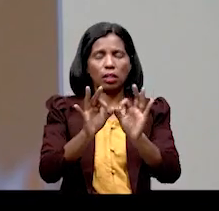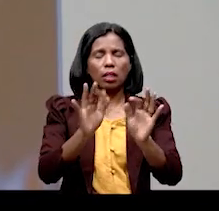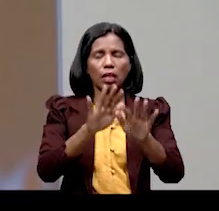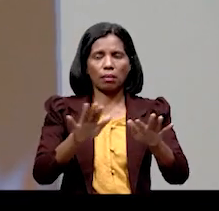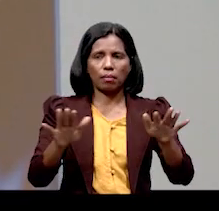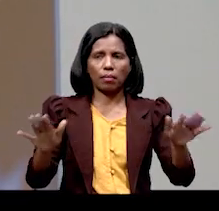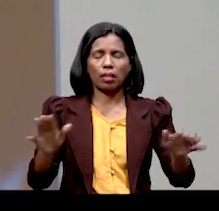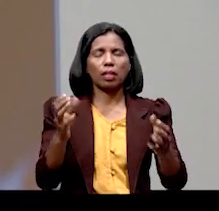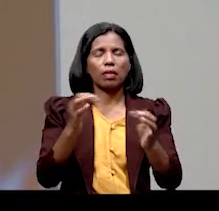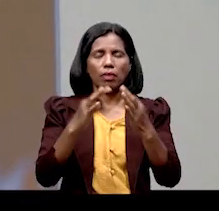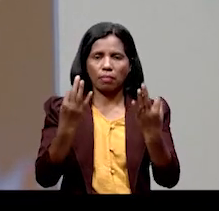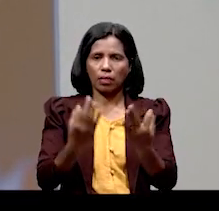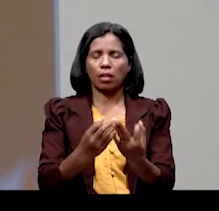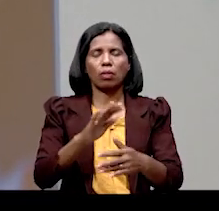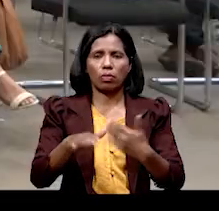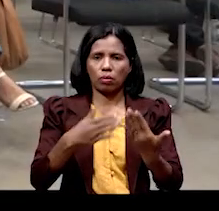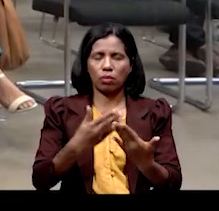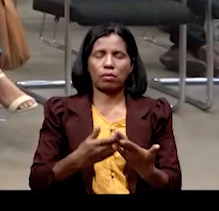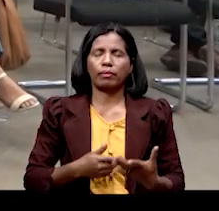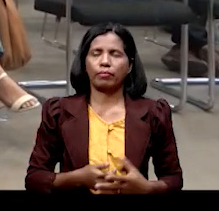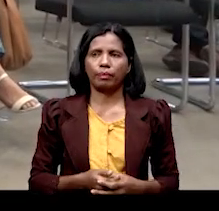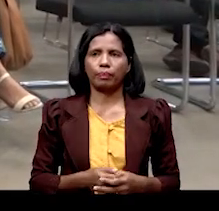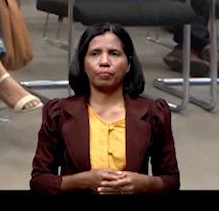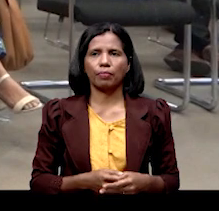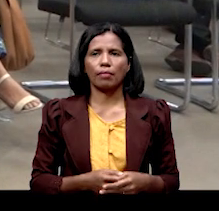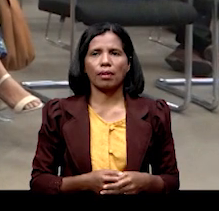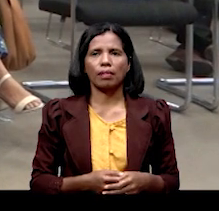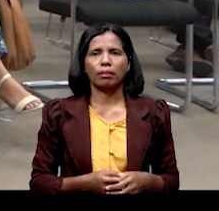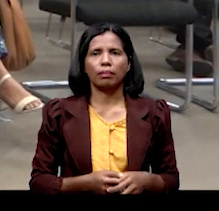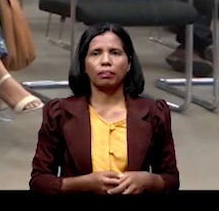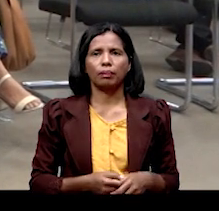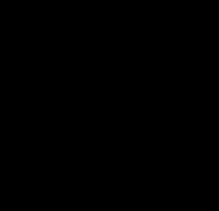iha familia no sosiedade. Gasparinha de Souza, Dilma Suzeti, GMN.